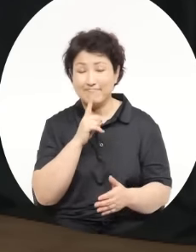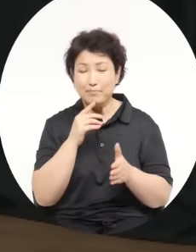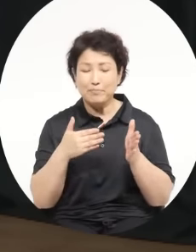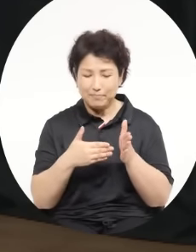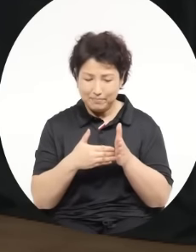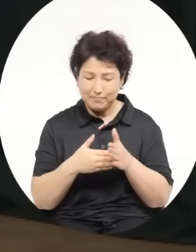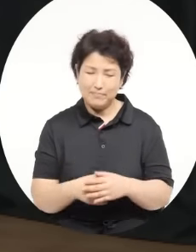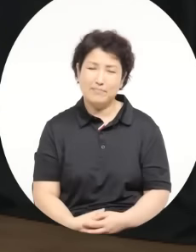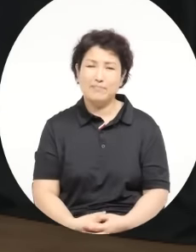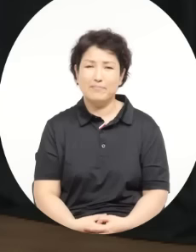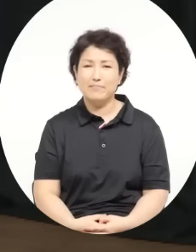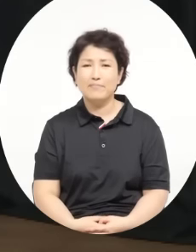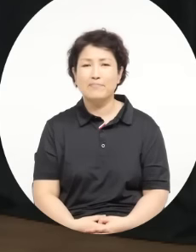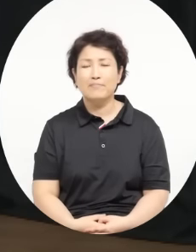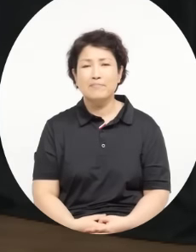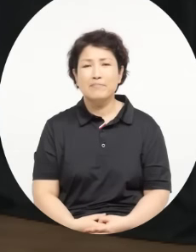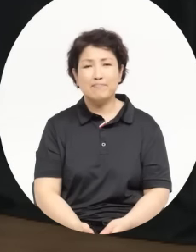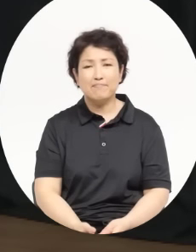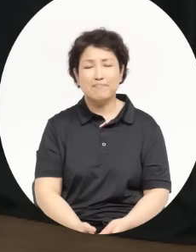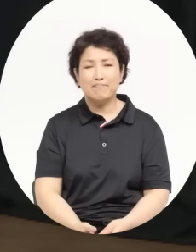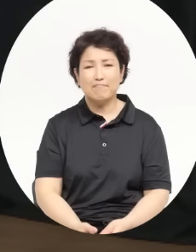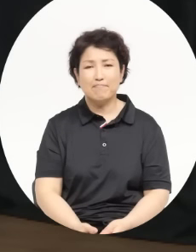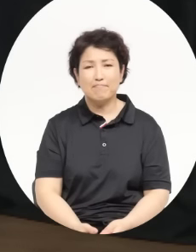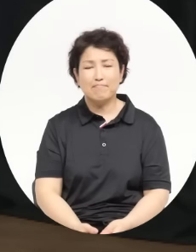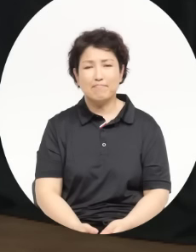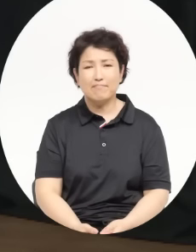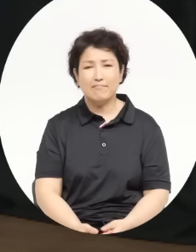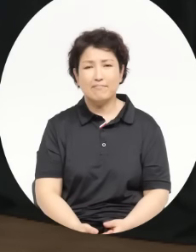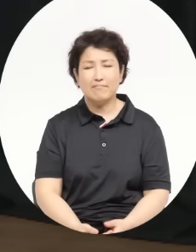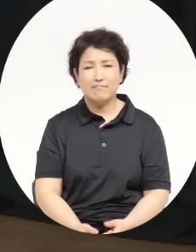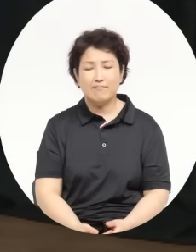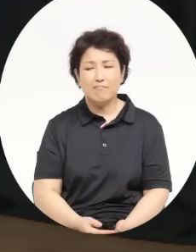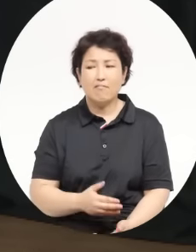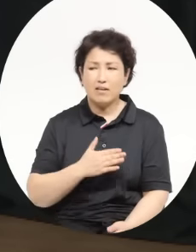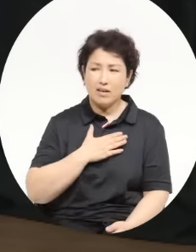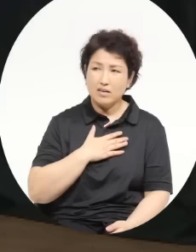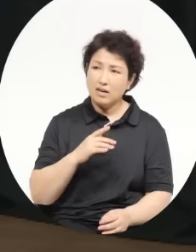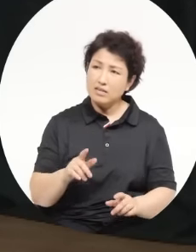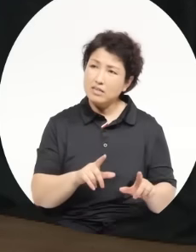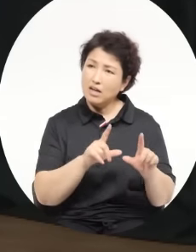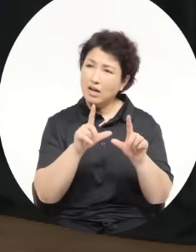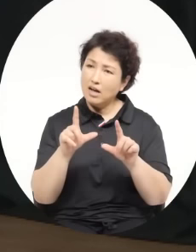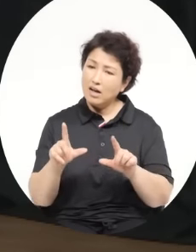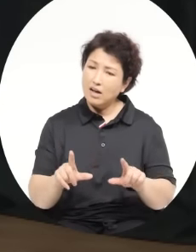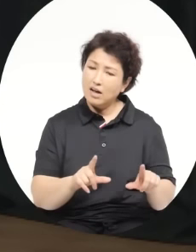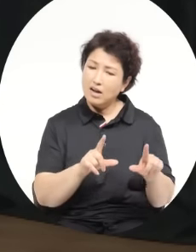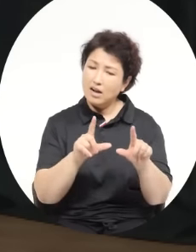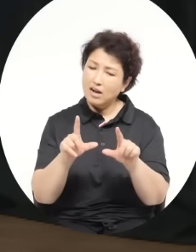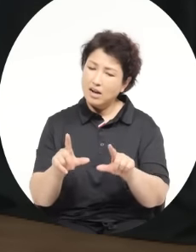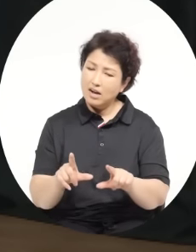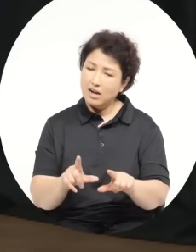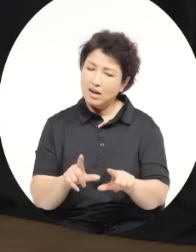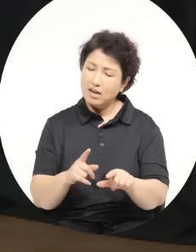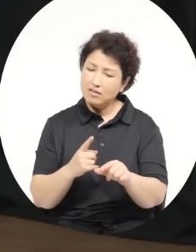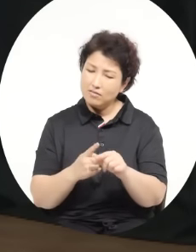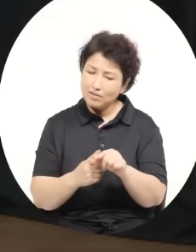해봤습니다. 네, 이상입니다. 아 스님, 네 제가 살면서 가장 큰